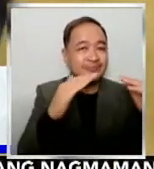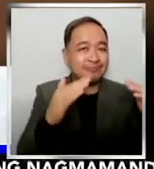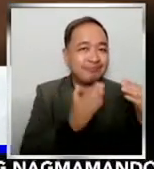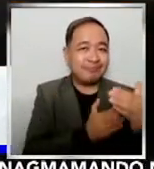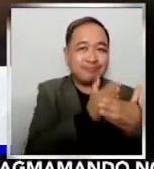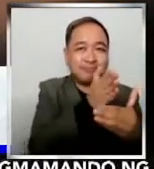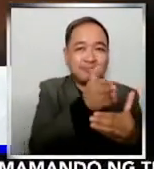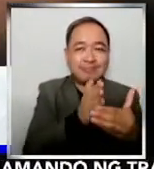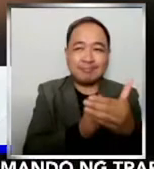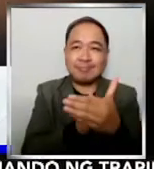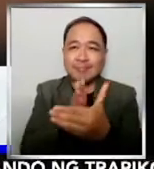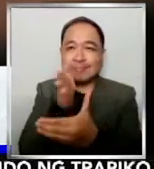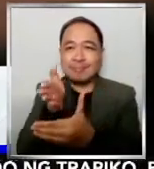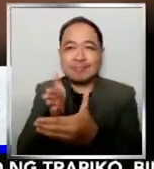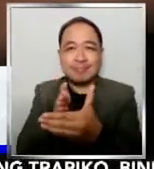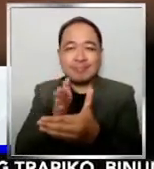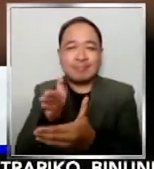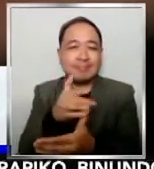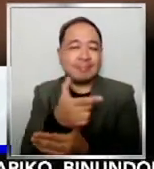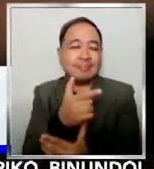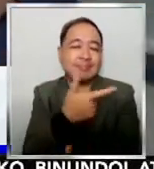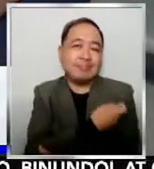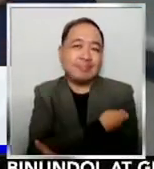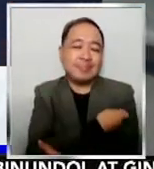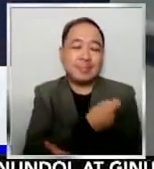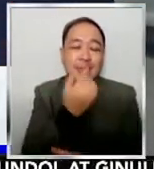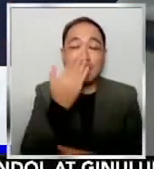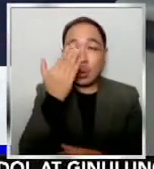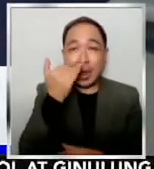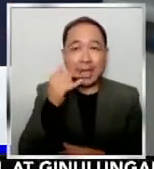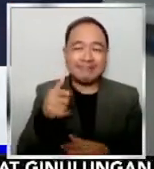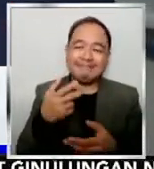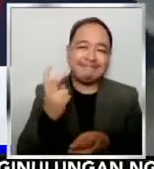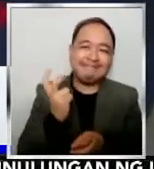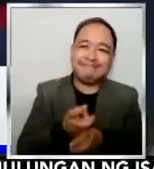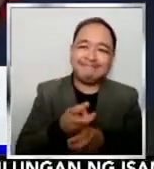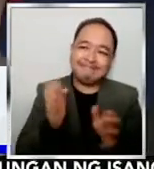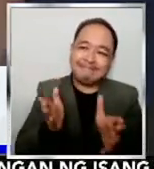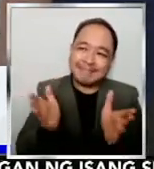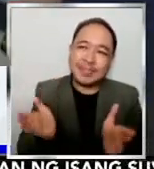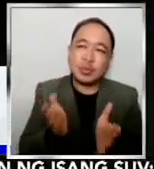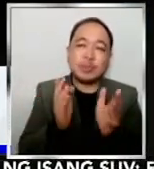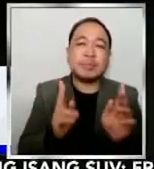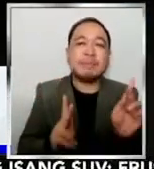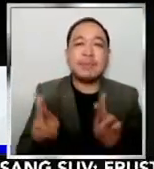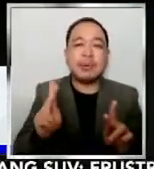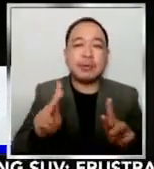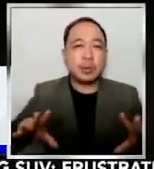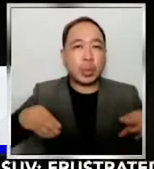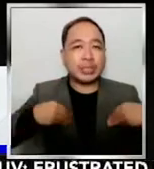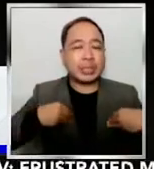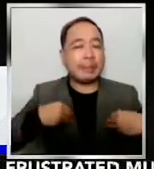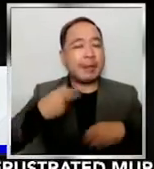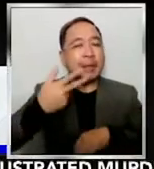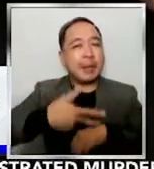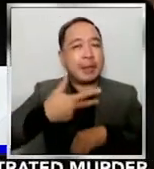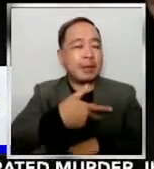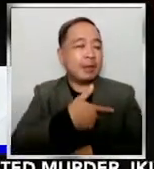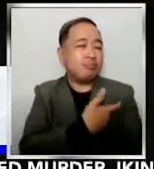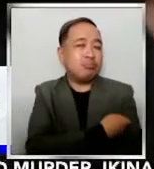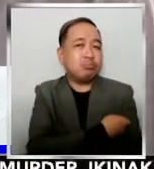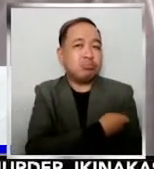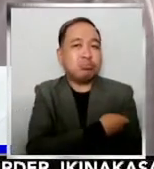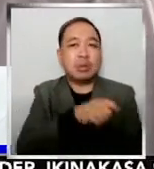mababakunahan. Hirap daw kasi silang manghikayat sa mga tao na magpa-booster, lalo pat nakikita nilang mas konti na ngayon ang nagkakasakit ng